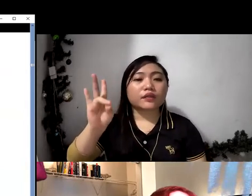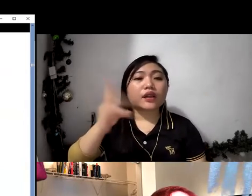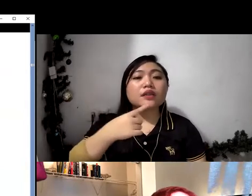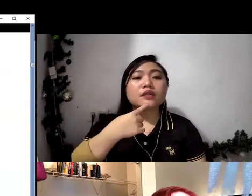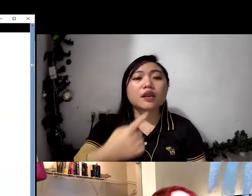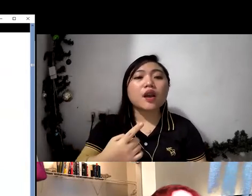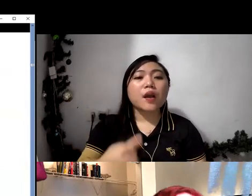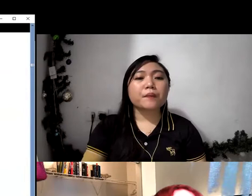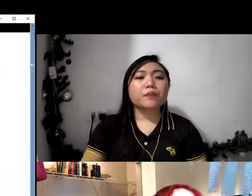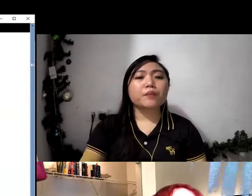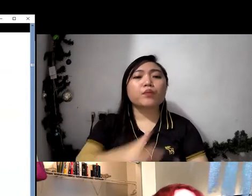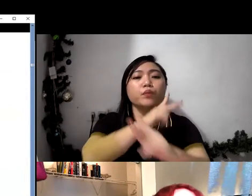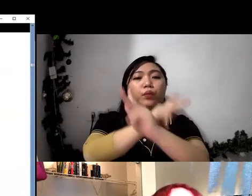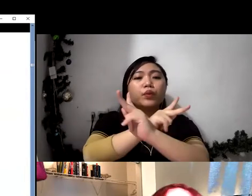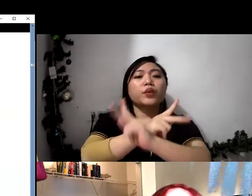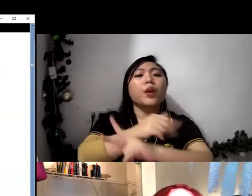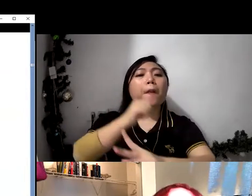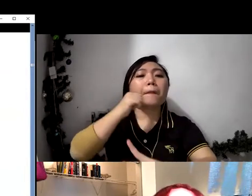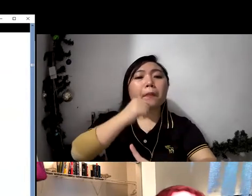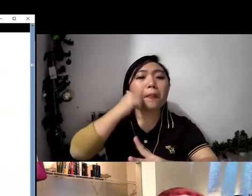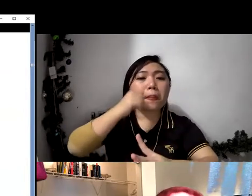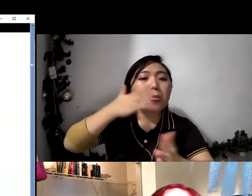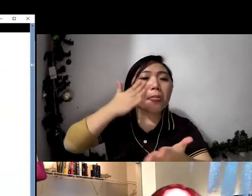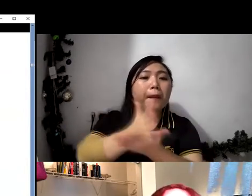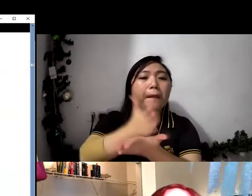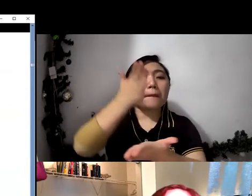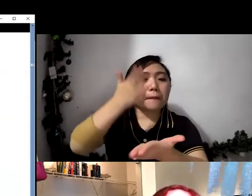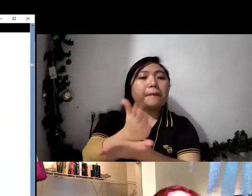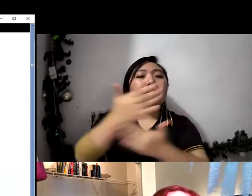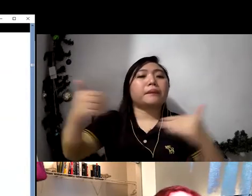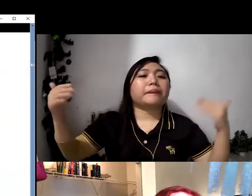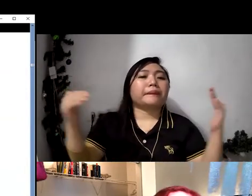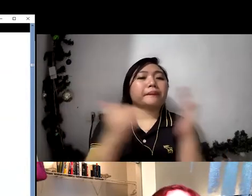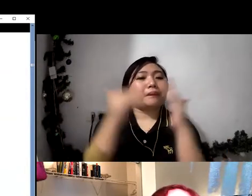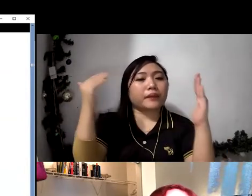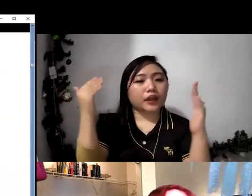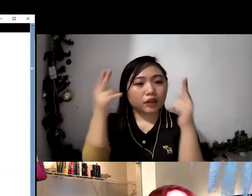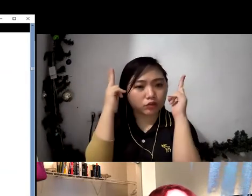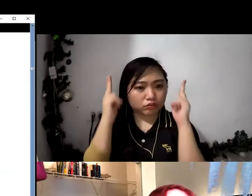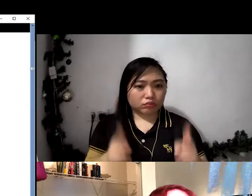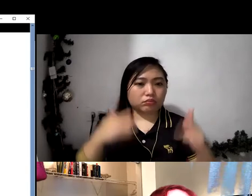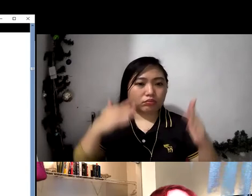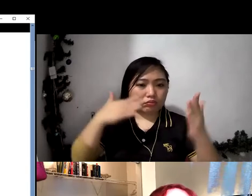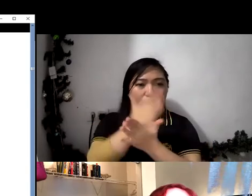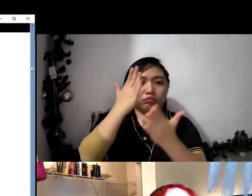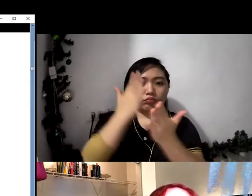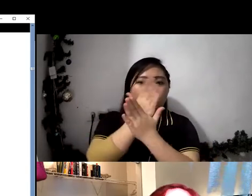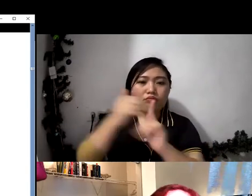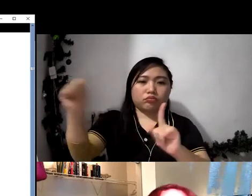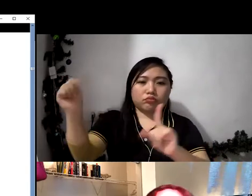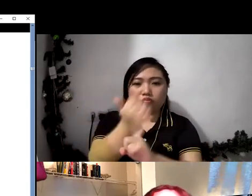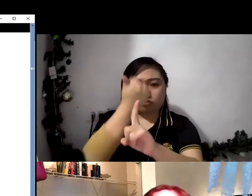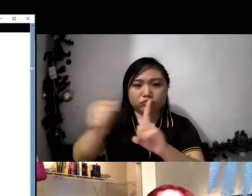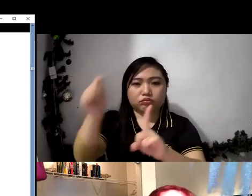yung protection of women's rights against human rights abuses, no? Ito ay sinabi ng administrasyon at yung